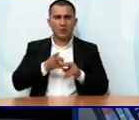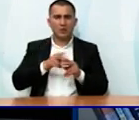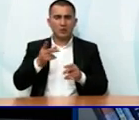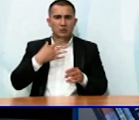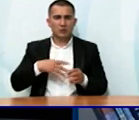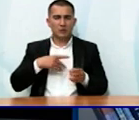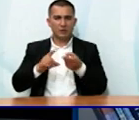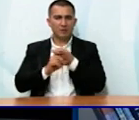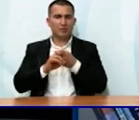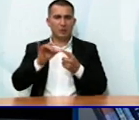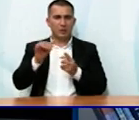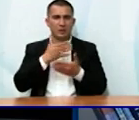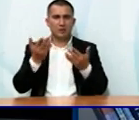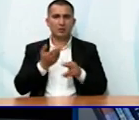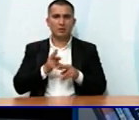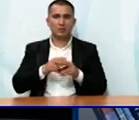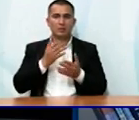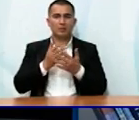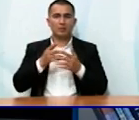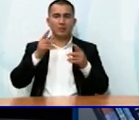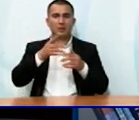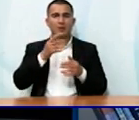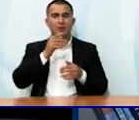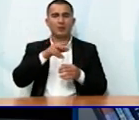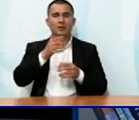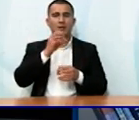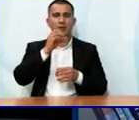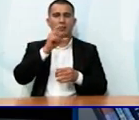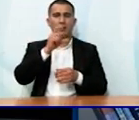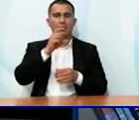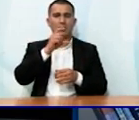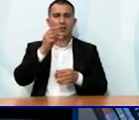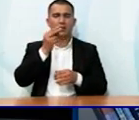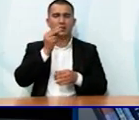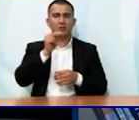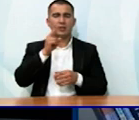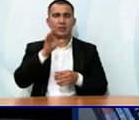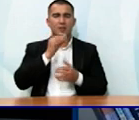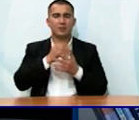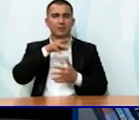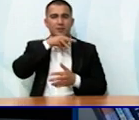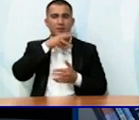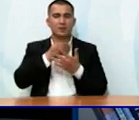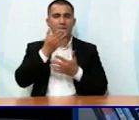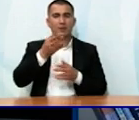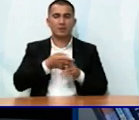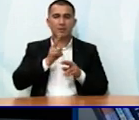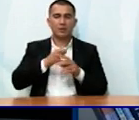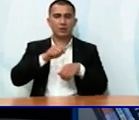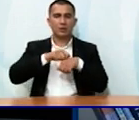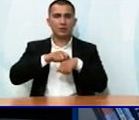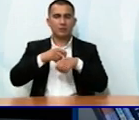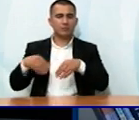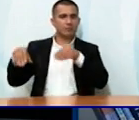savol berishadi. Demak, u echki so'yib qilingan turli xil xushchaqchaqli o'yin kulgilar bilan bog'liq deyiladi. Echki terisini